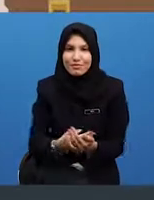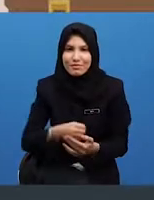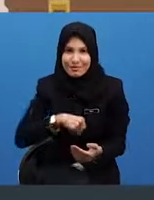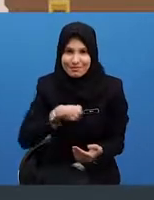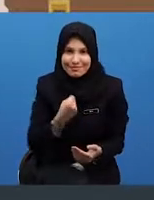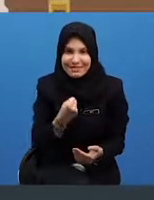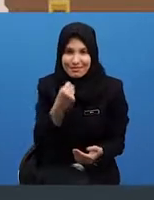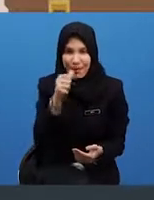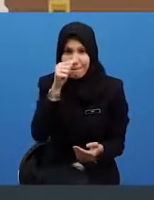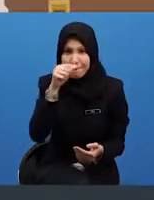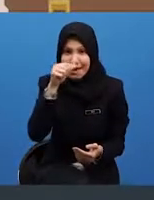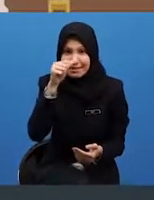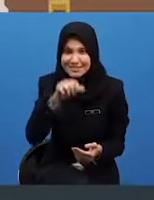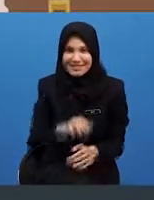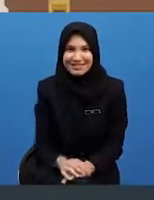untuk tengok magic?